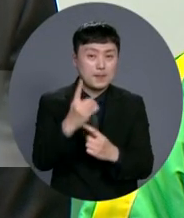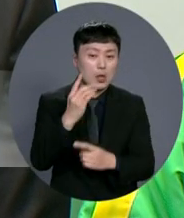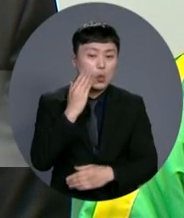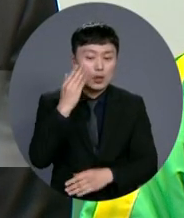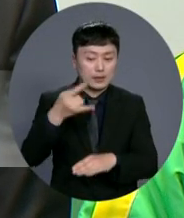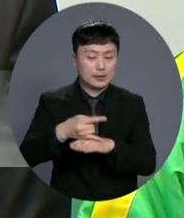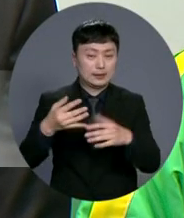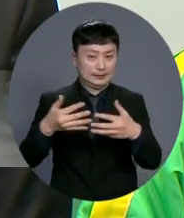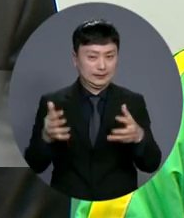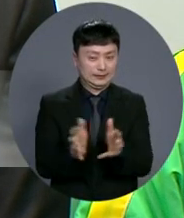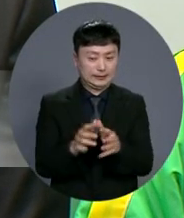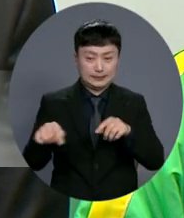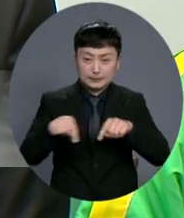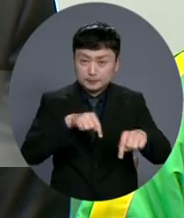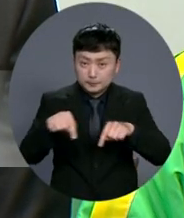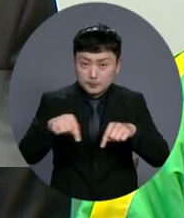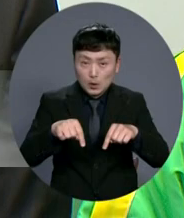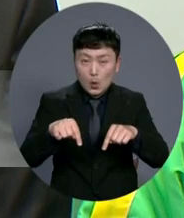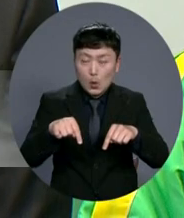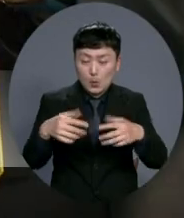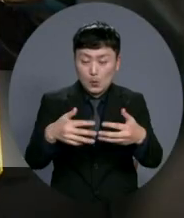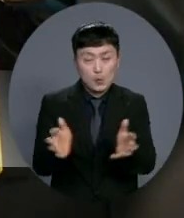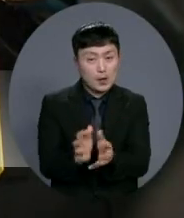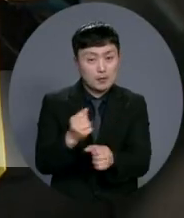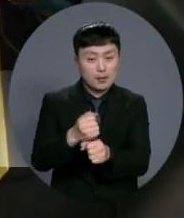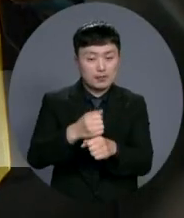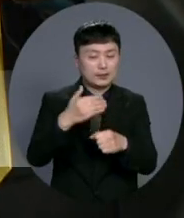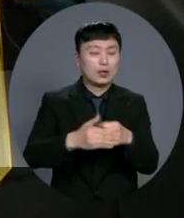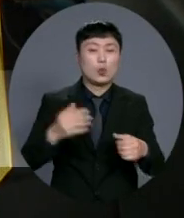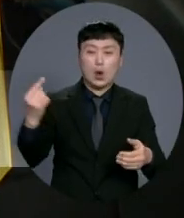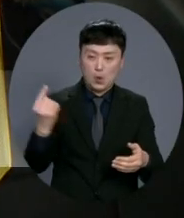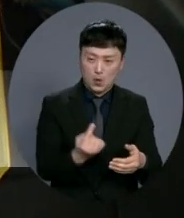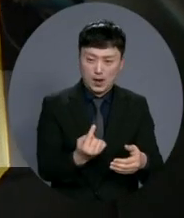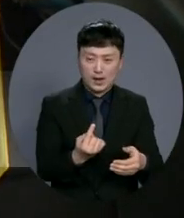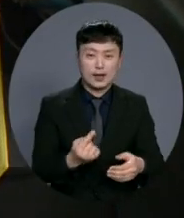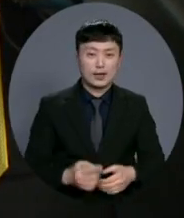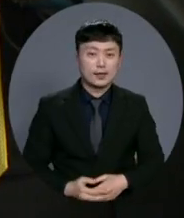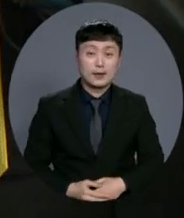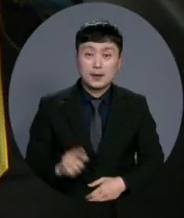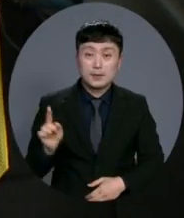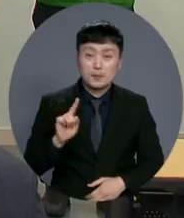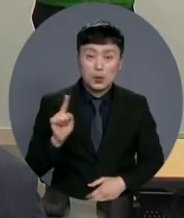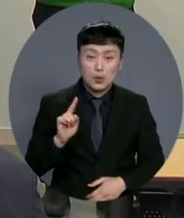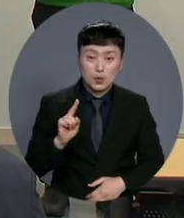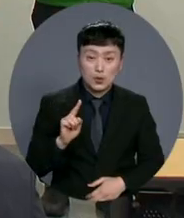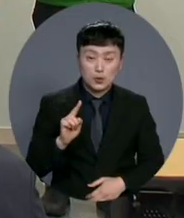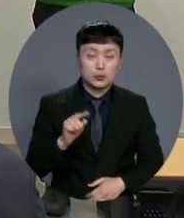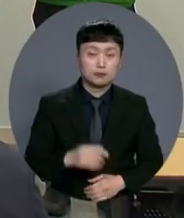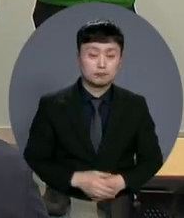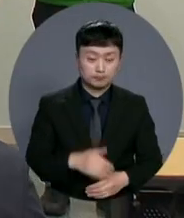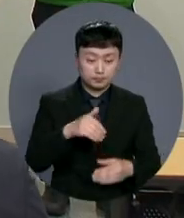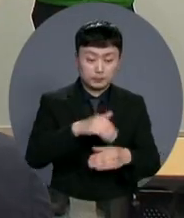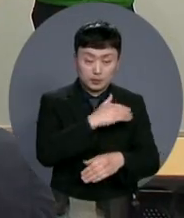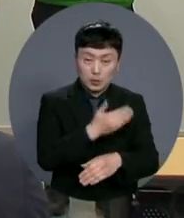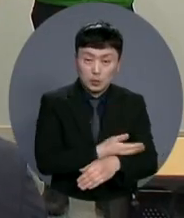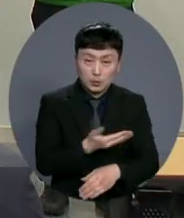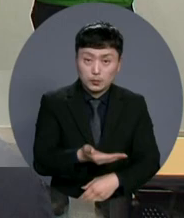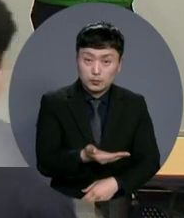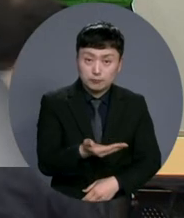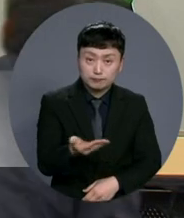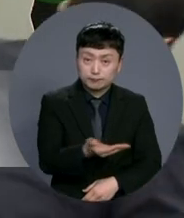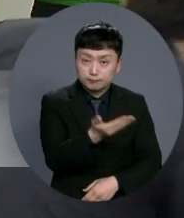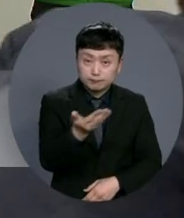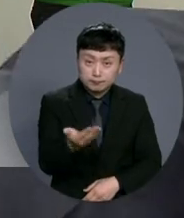녹색정의당. 지도부가 꾸려진 뒤 처음으로 대구를 찾았습니다. 먼저 지역 유권자들에게 더불어민주당이